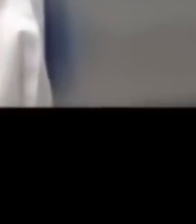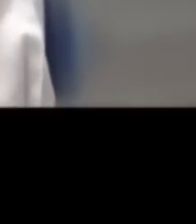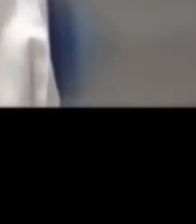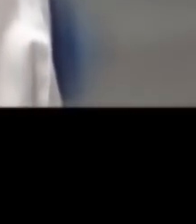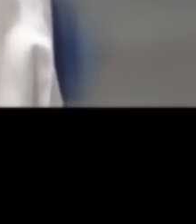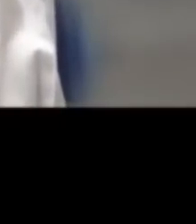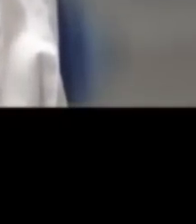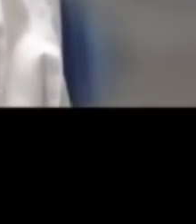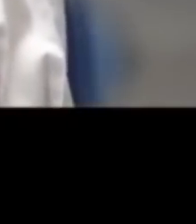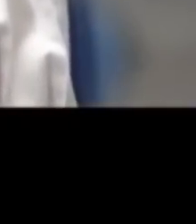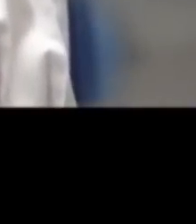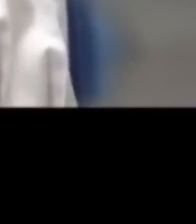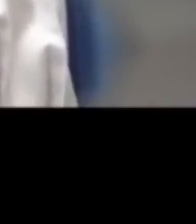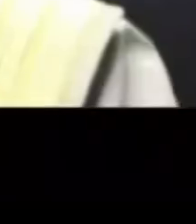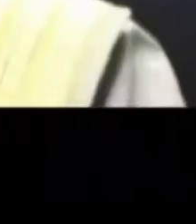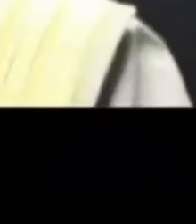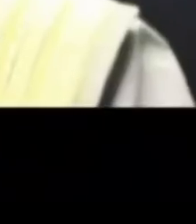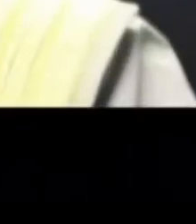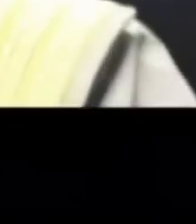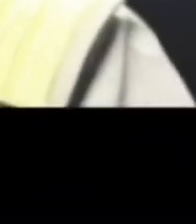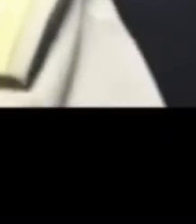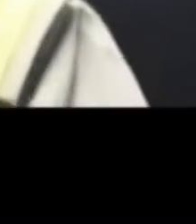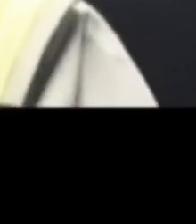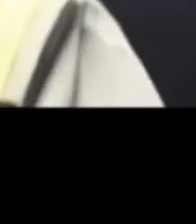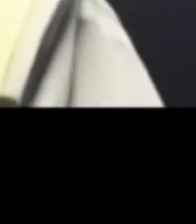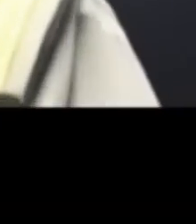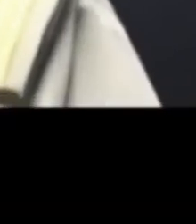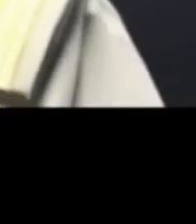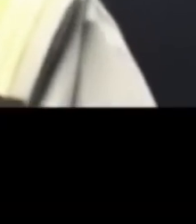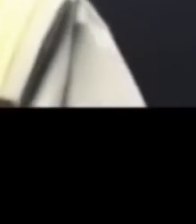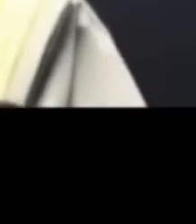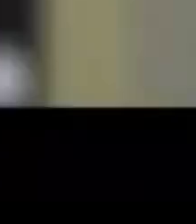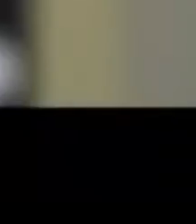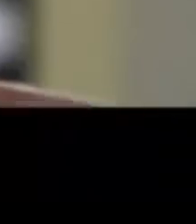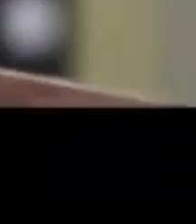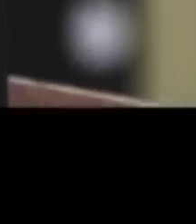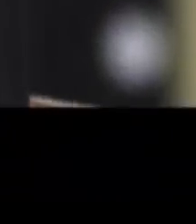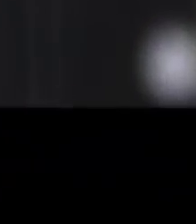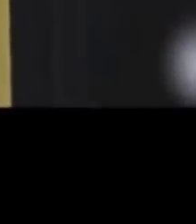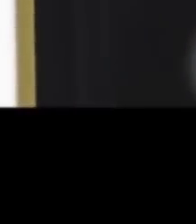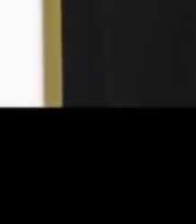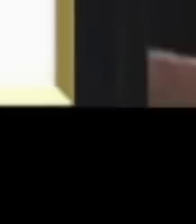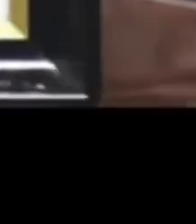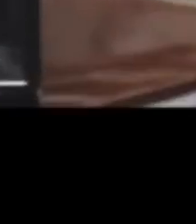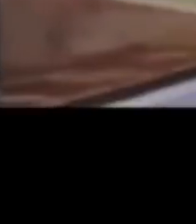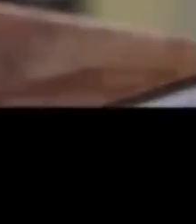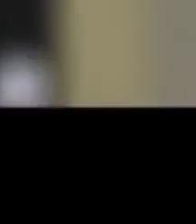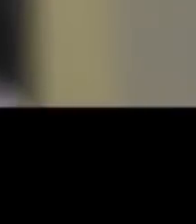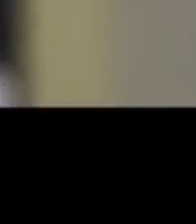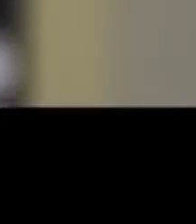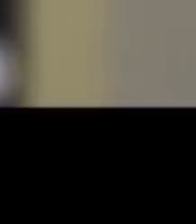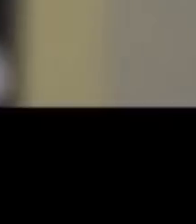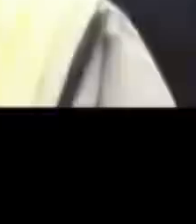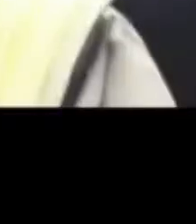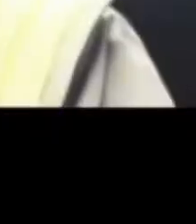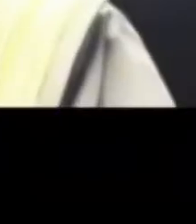ำอ่ะมันจะเป็นกระบอกเสียงให้ทุกคนได้รับรู้นะ รู้ไหมครั้งหนึ่งประเทศไทยเราอ่ะก็มีพระมหากษัตริย์ที่ทรงปีชาสามารถ